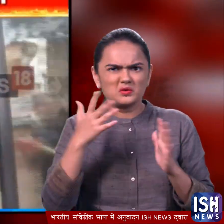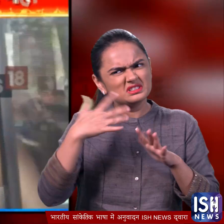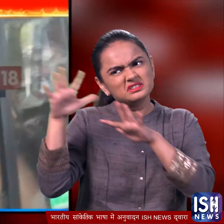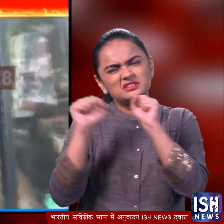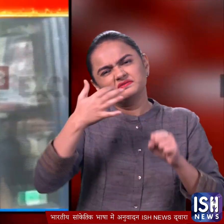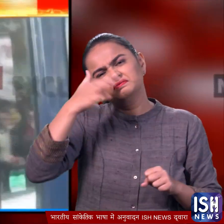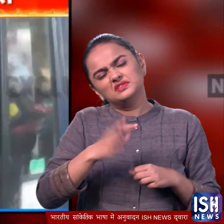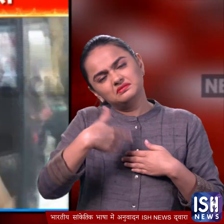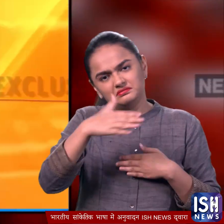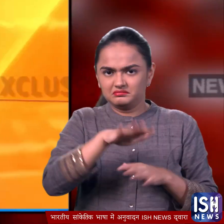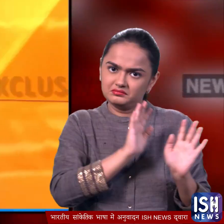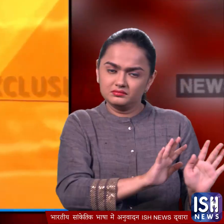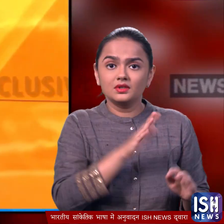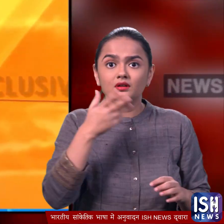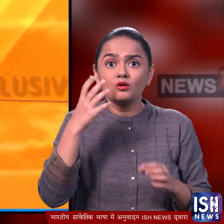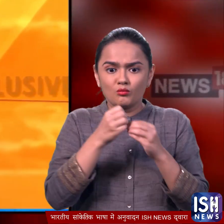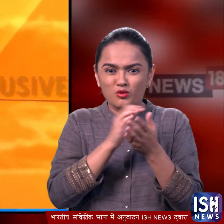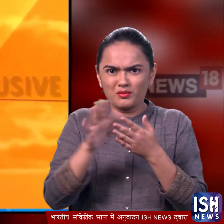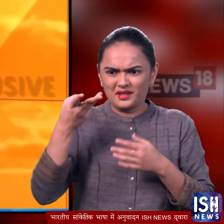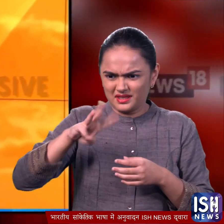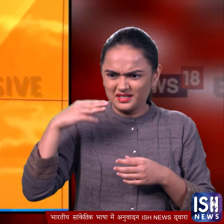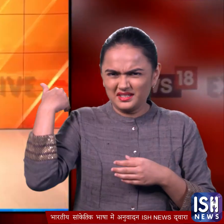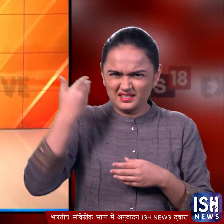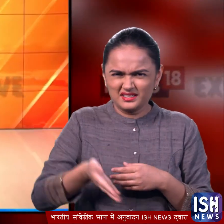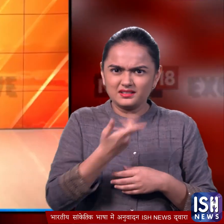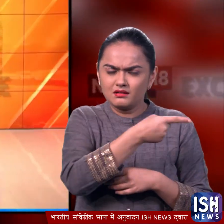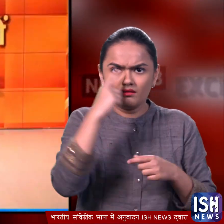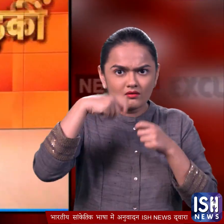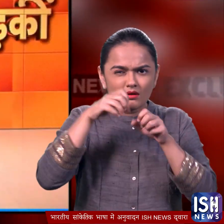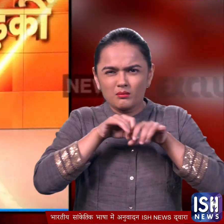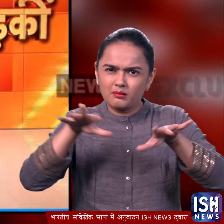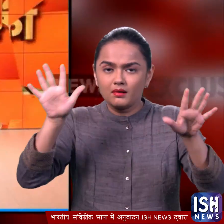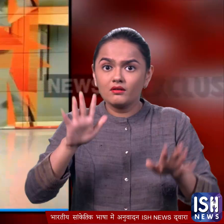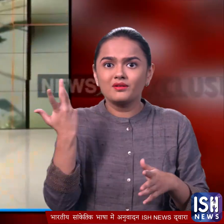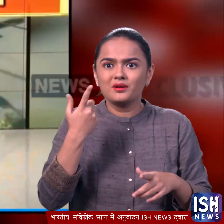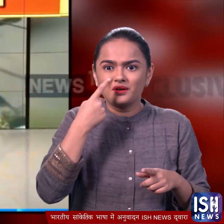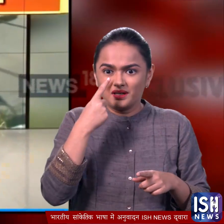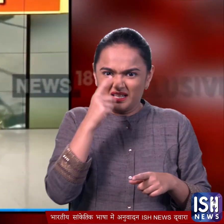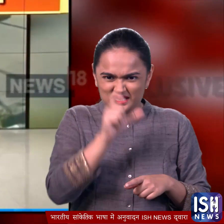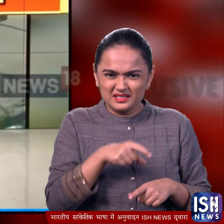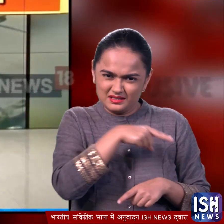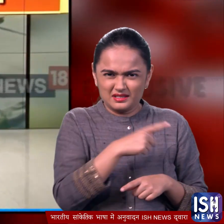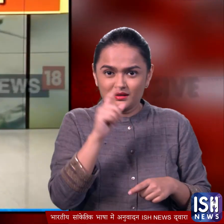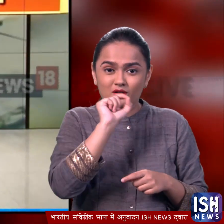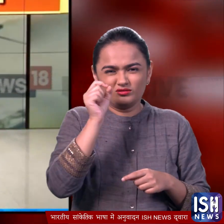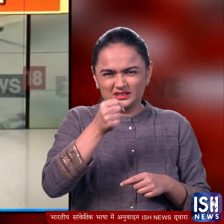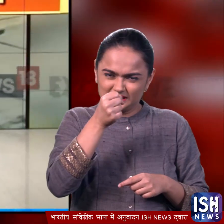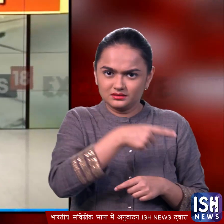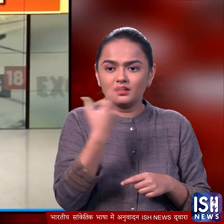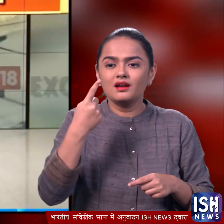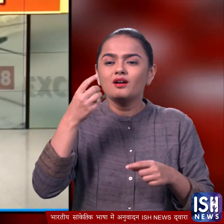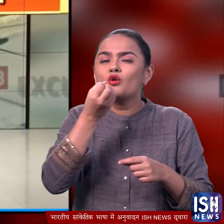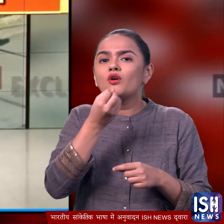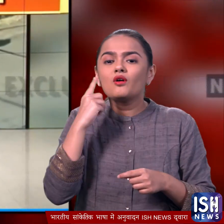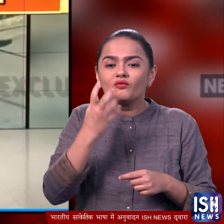कई लोगों को हिरासत में ले लिया। भोपाल में 3 दिन से एक वीडियो वायरल है, जिसमें पेशे से प्रोफेसर एक महिला एक फल बेचने वाले आदमी पर भड़क गई। बताया गया